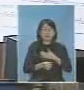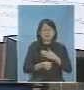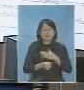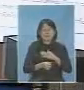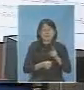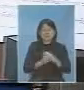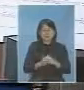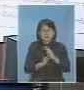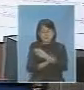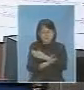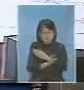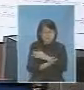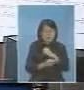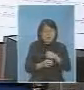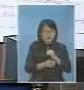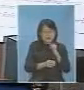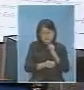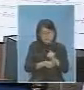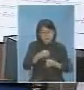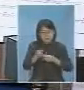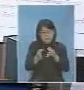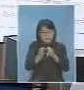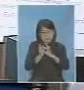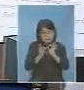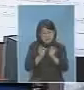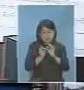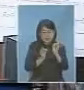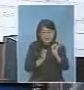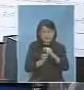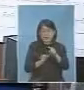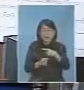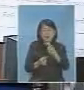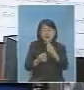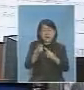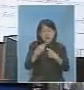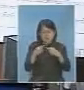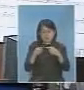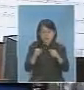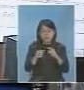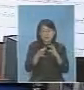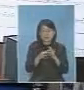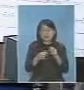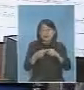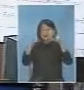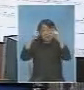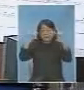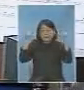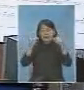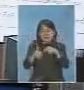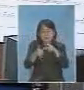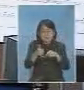สก่อนที่จะเข้าไปบรรยายในรายละเอียดก็ขออนุญาตตอบคำถามท่านสมาชิกเลยนะคะเรื่องพยาบาลนะคะว่าจริงแล้ว